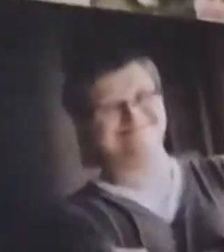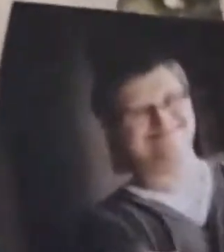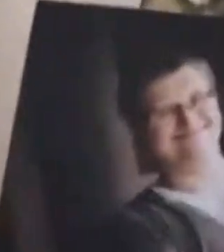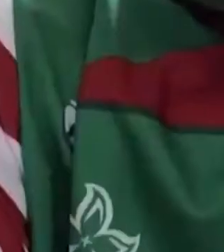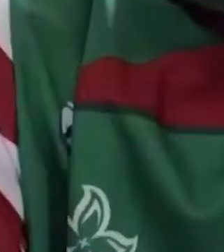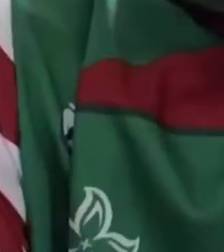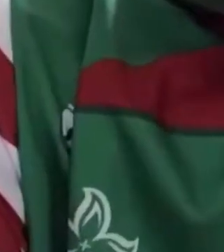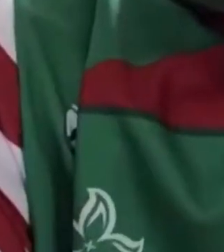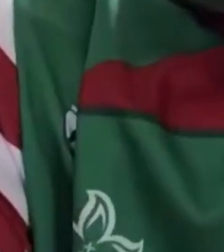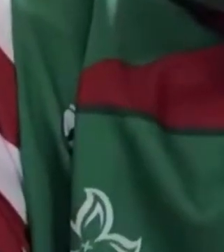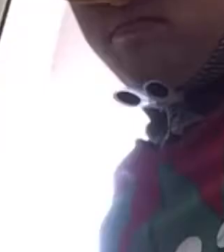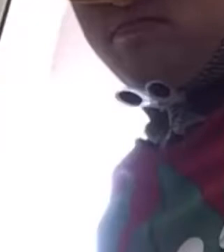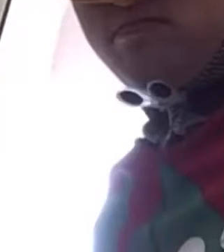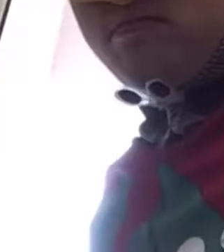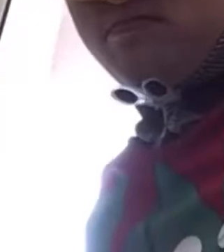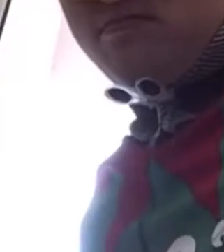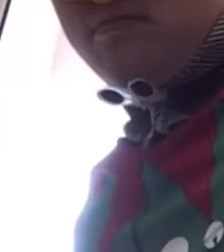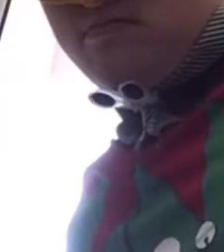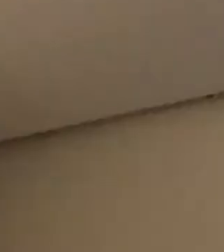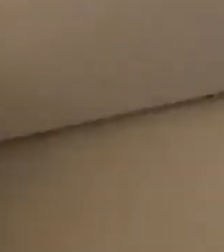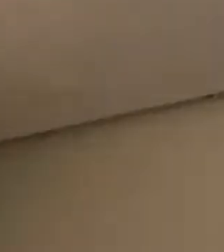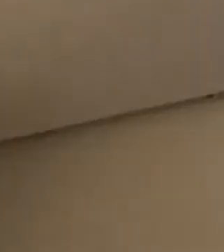My favorite color is green.